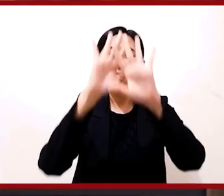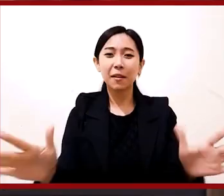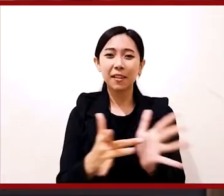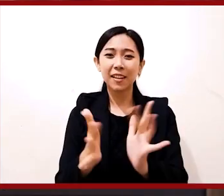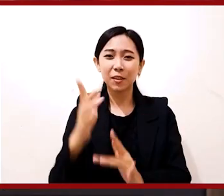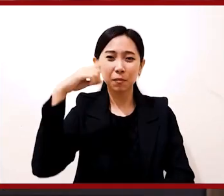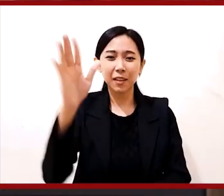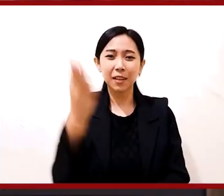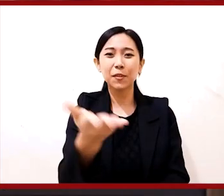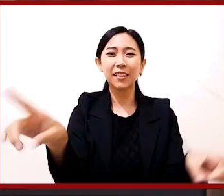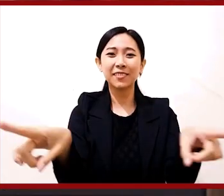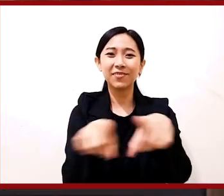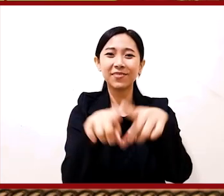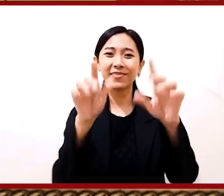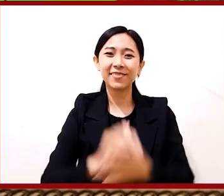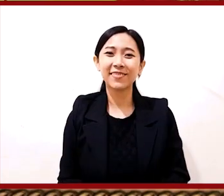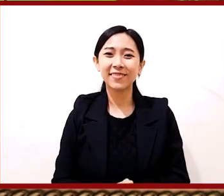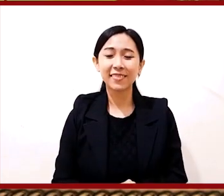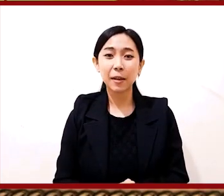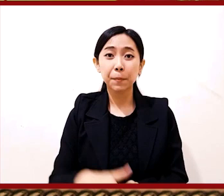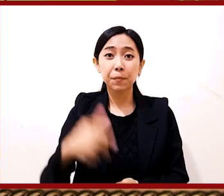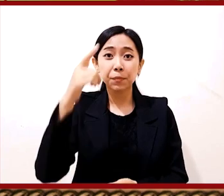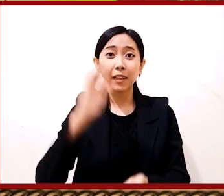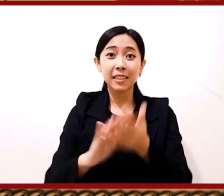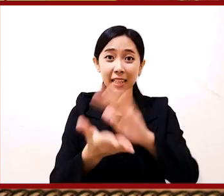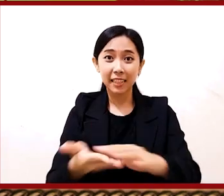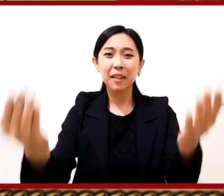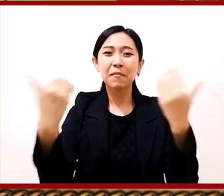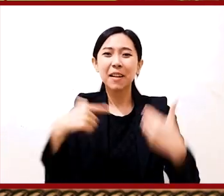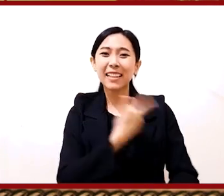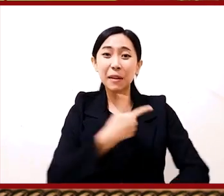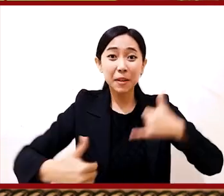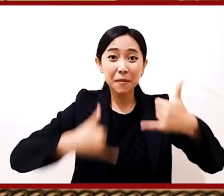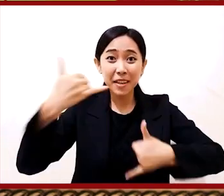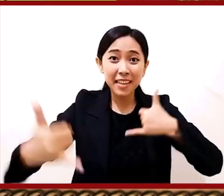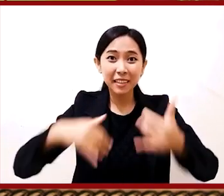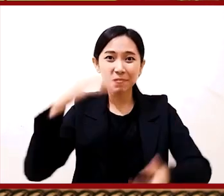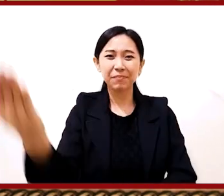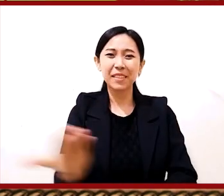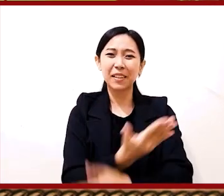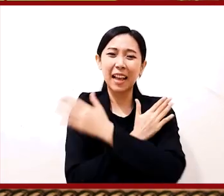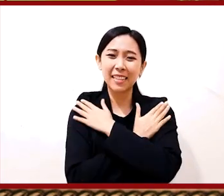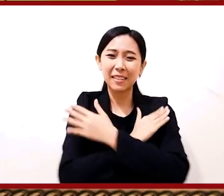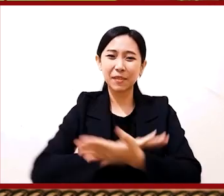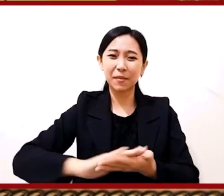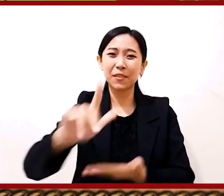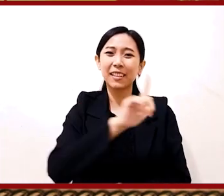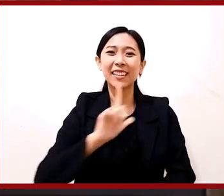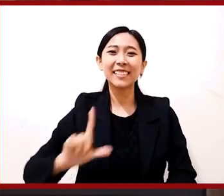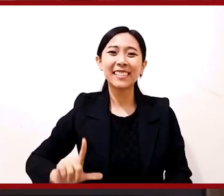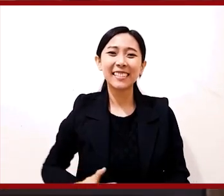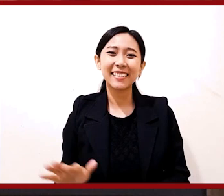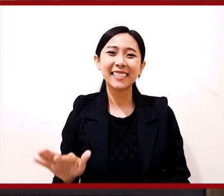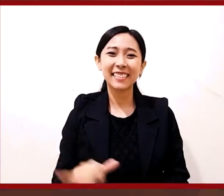Damai Kristus bagimu juga. Karena itu mari kita bergembira menyambut kasih dan pengampunan Tuhan.